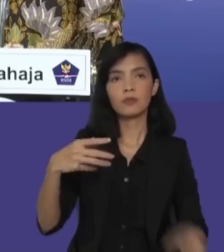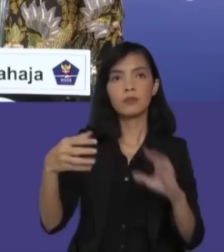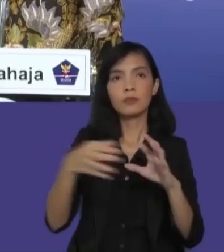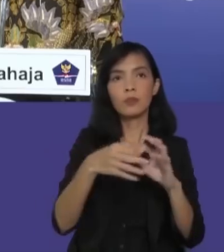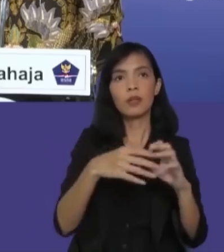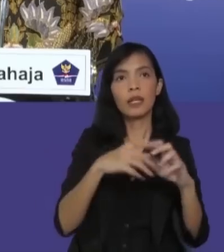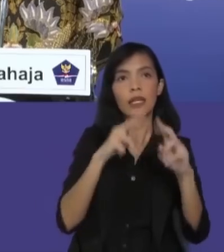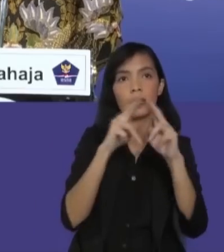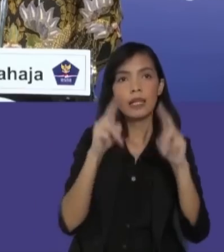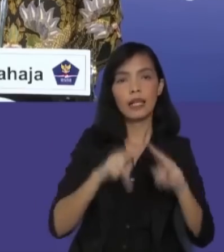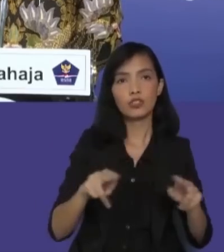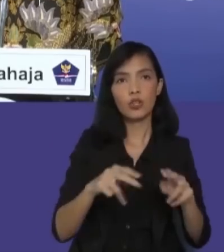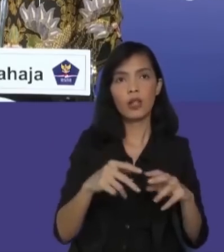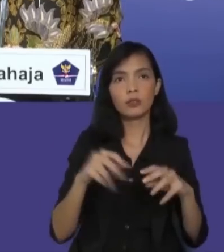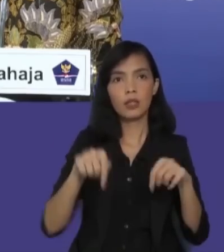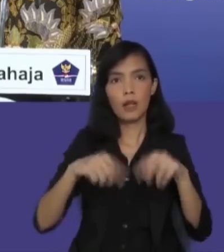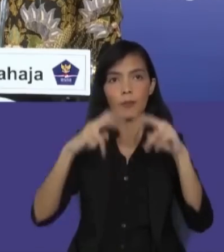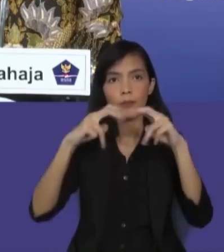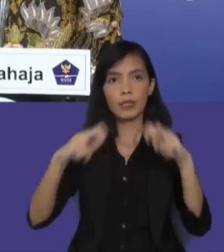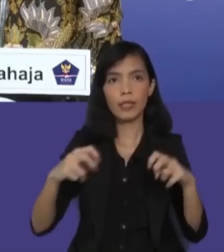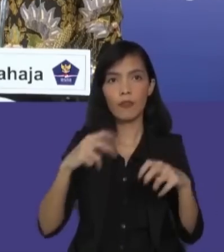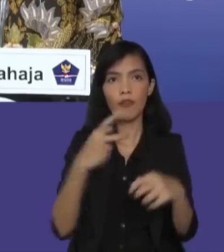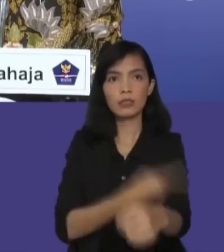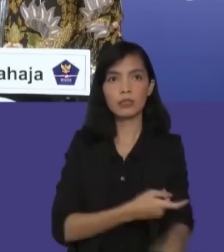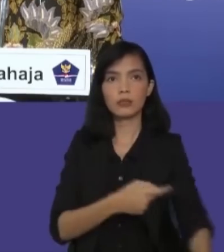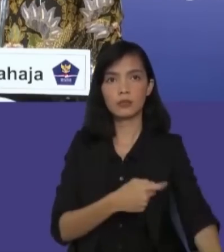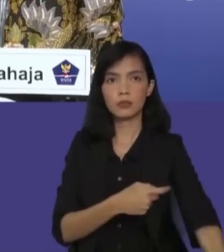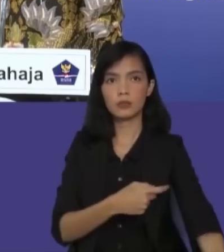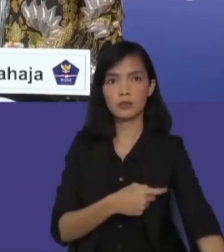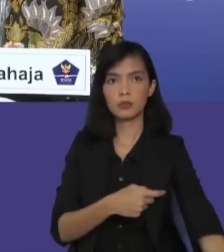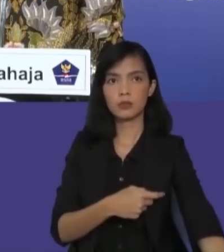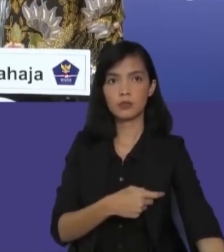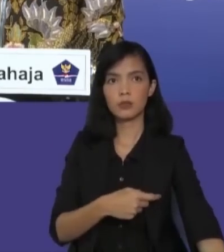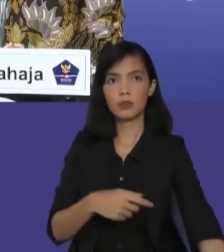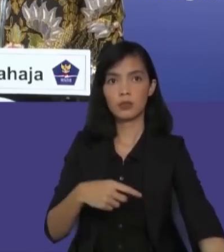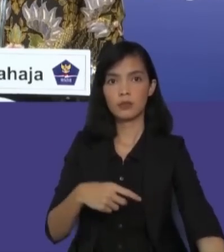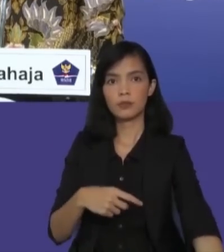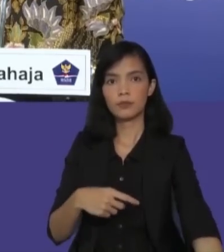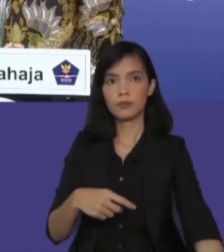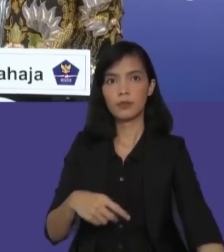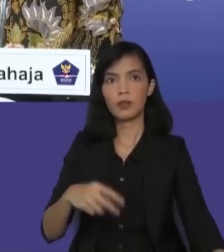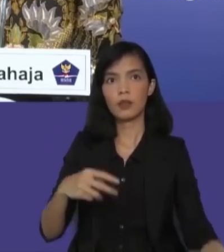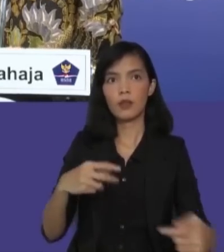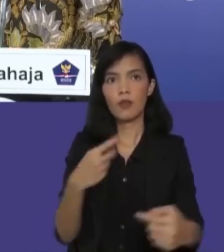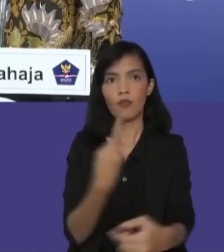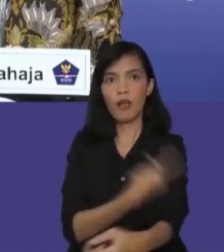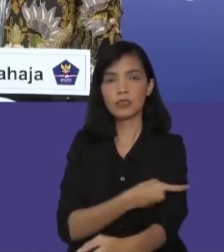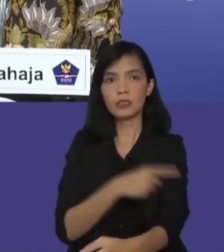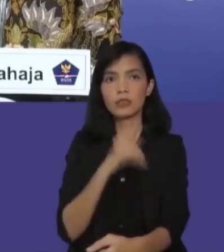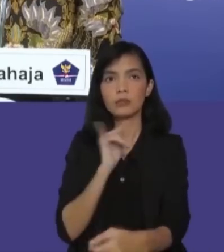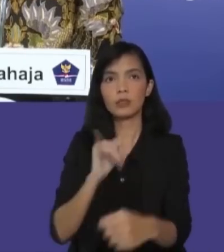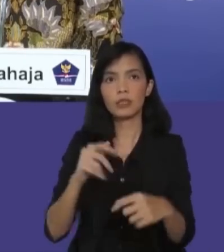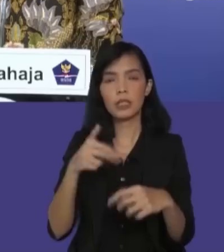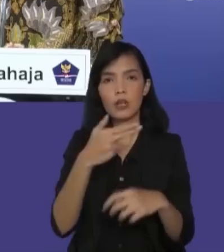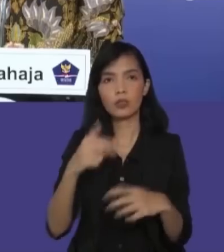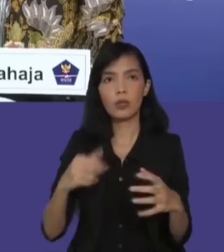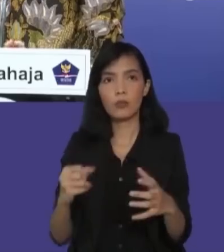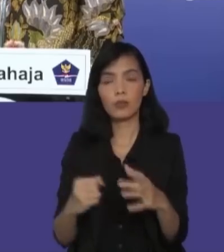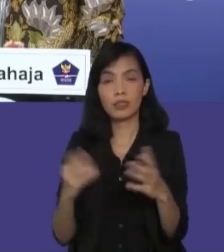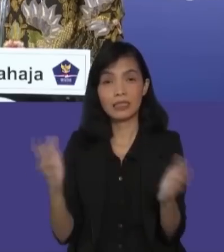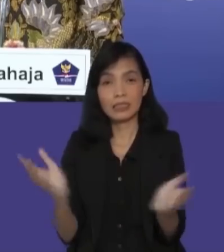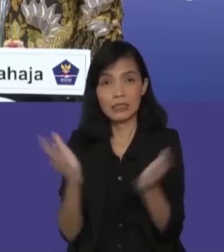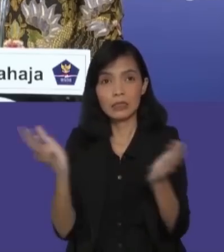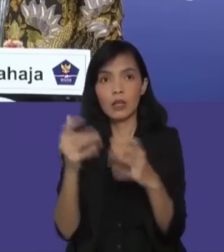melakukan penelitian mengenai vaksin. Namun sekali lagi, vaksin yang nantinya kita harapkan dikembangkan di Indonesia adalah